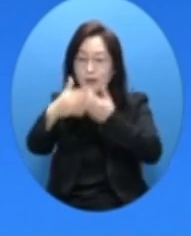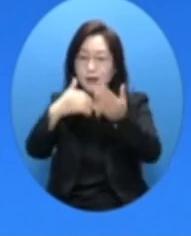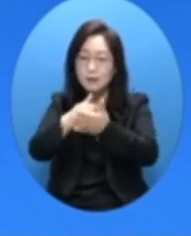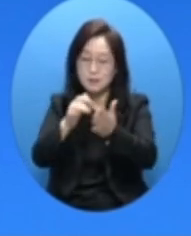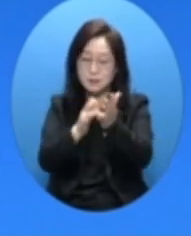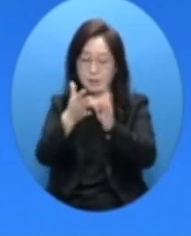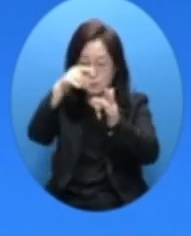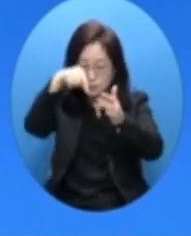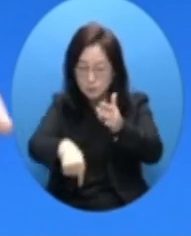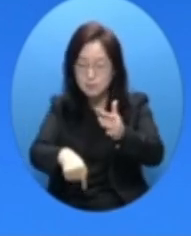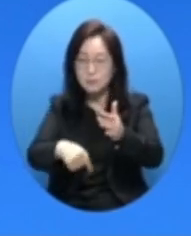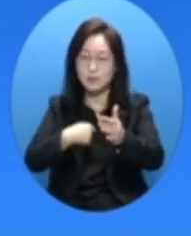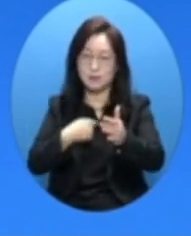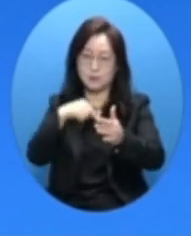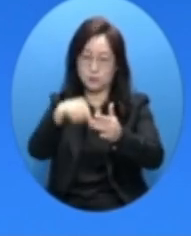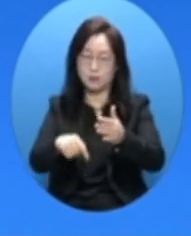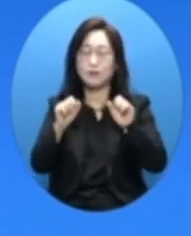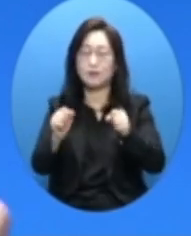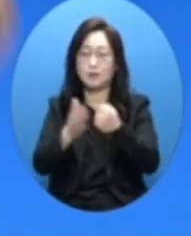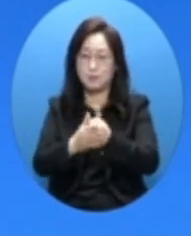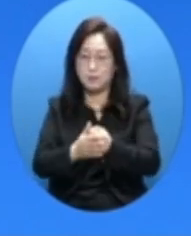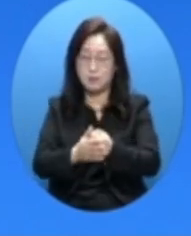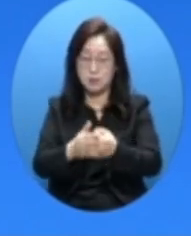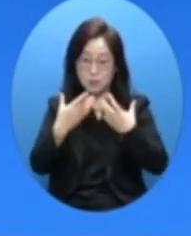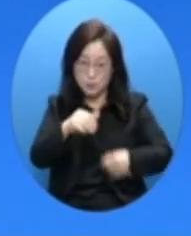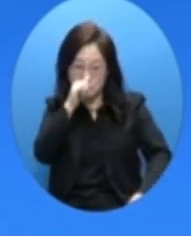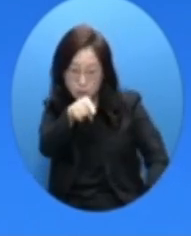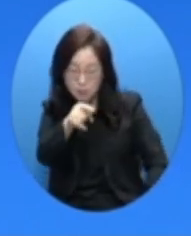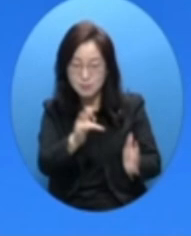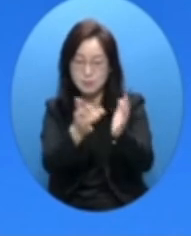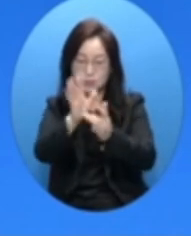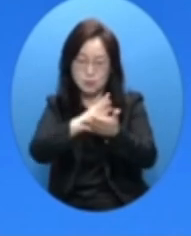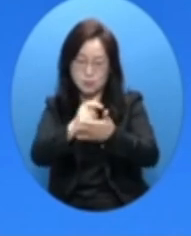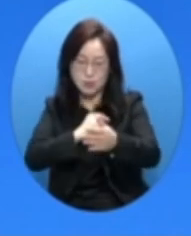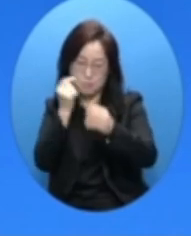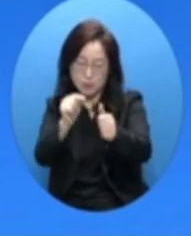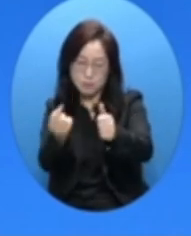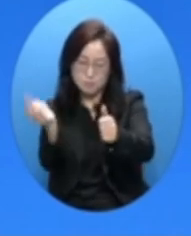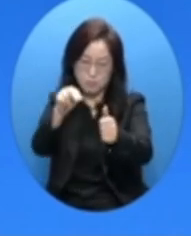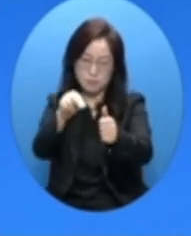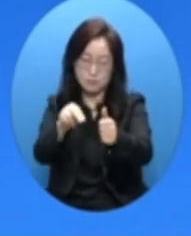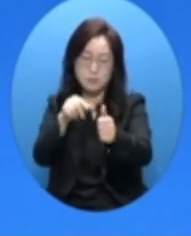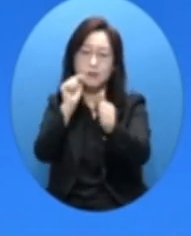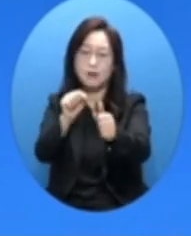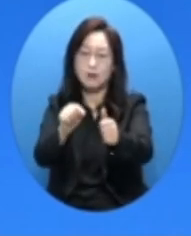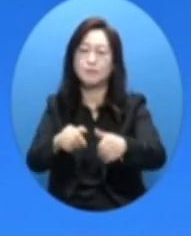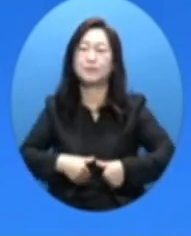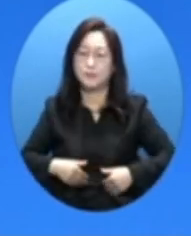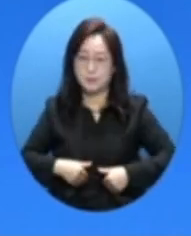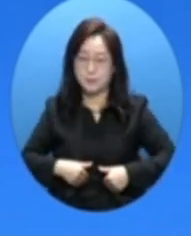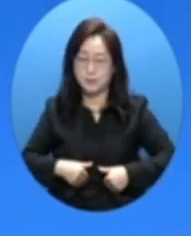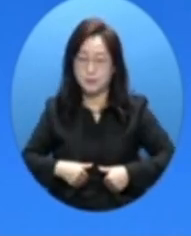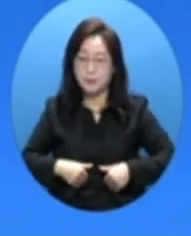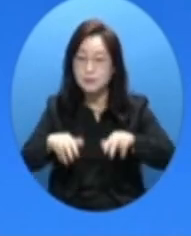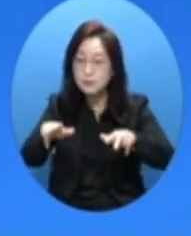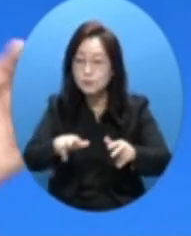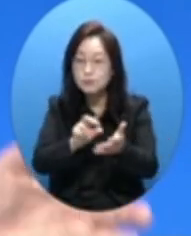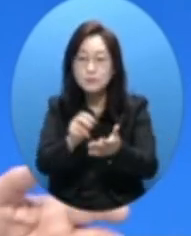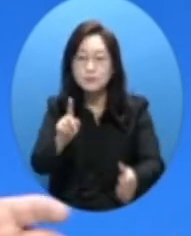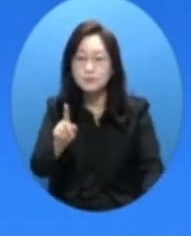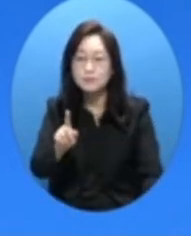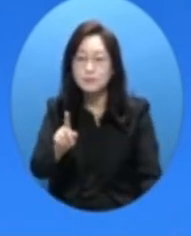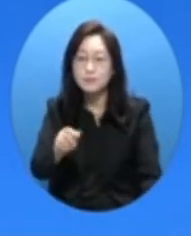절망의 찬 사람의 다 가서 나사렛 예수 이름으로 일어나라 외쳐야 되는 것입니다 오늘 우리들의 문제가 무엇입니까